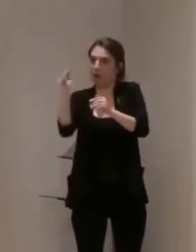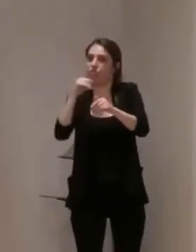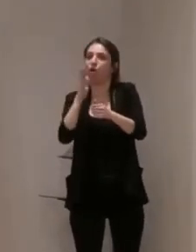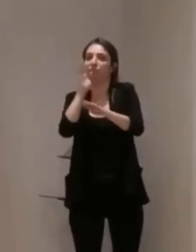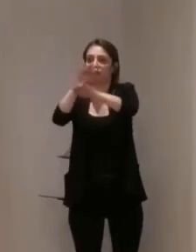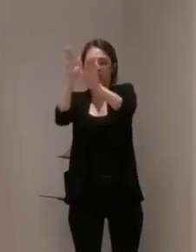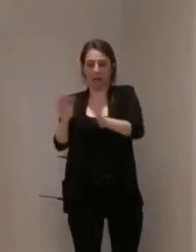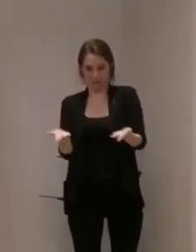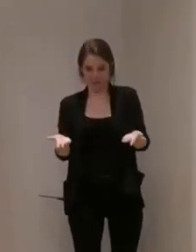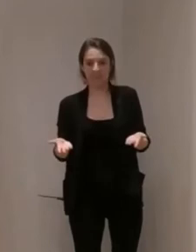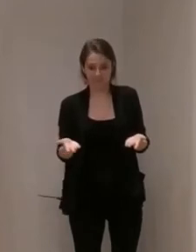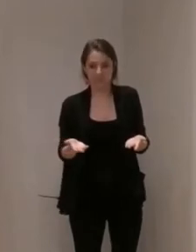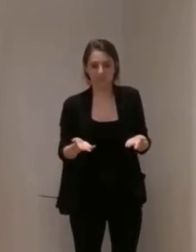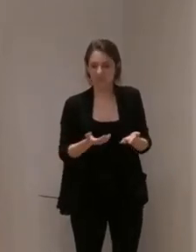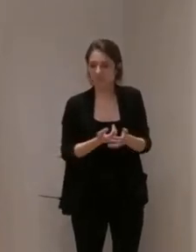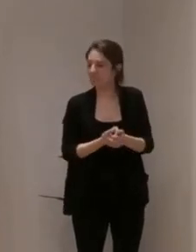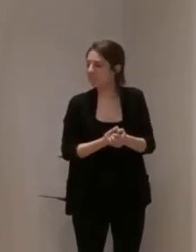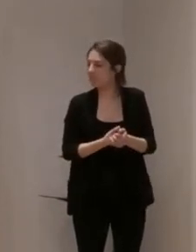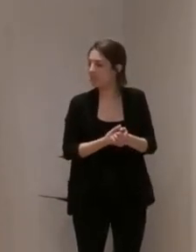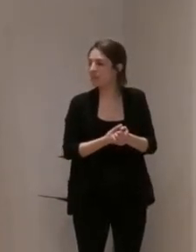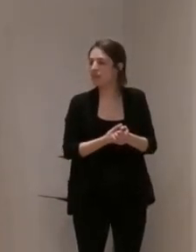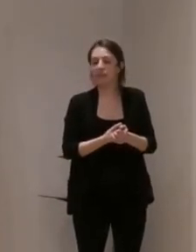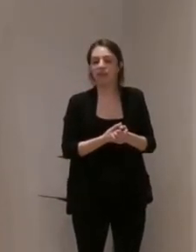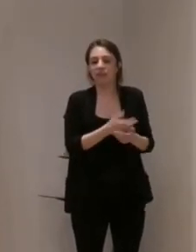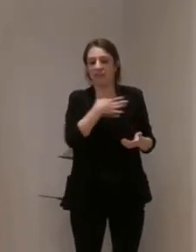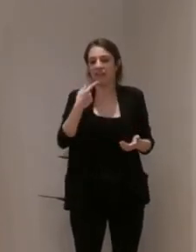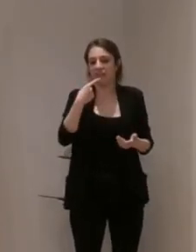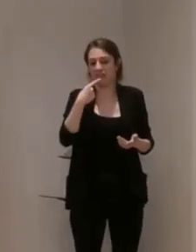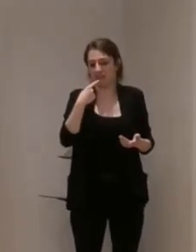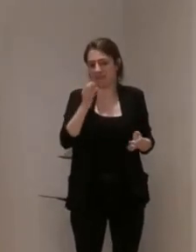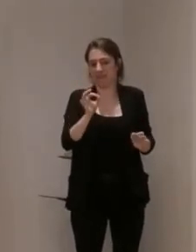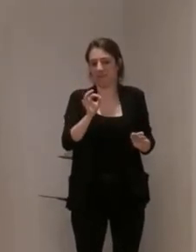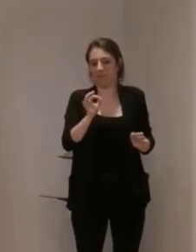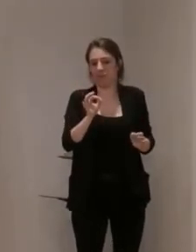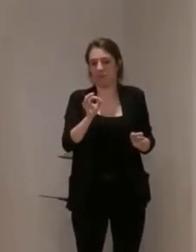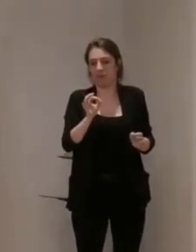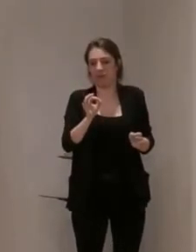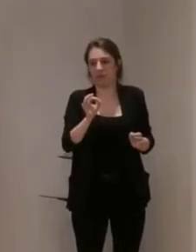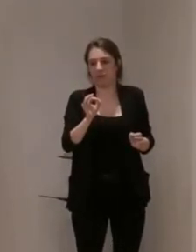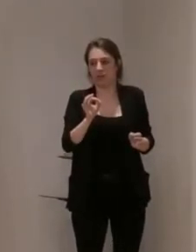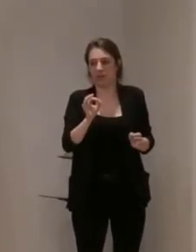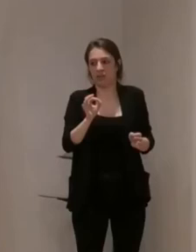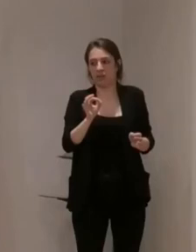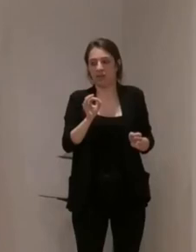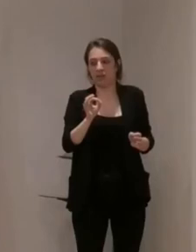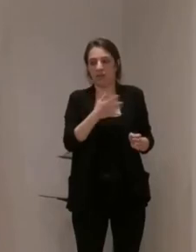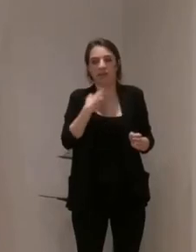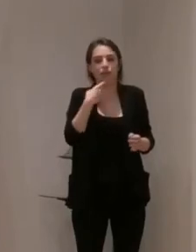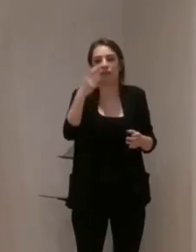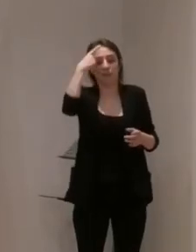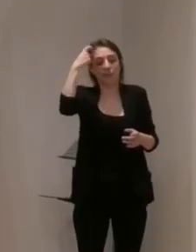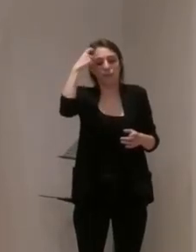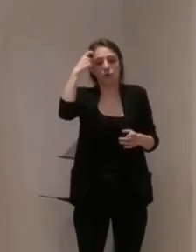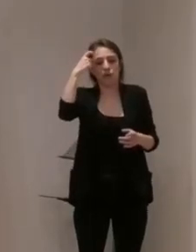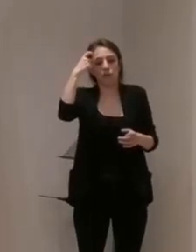el que deies de la reparació. En altres paraules, és el que volia dir jo també. Apareix, què apareix a les memòries? És reparar-les.